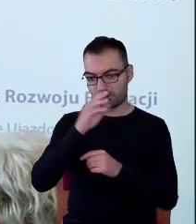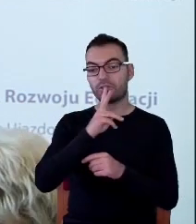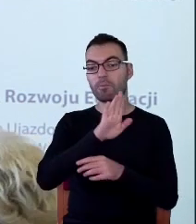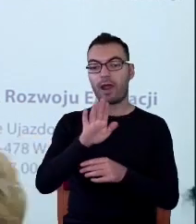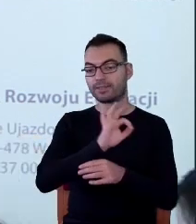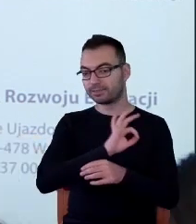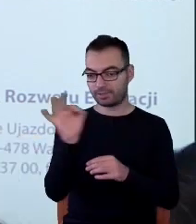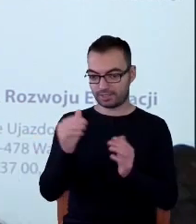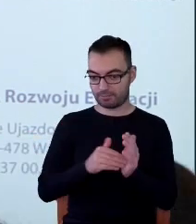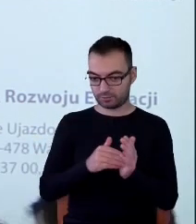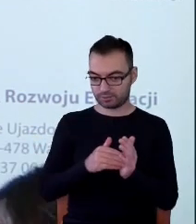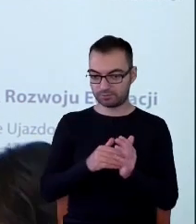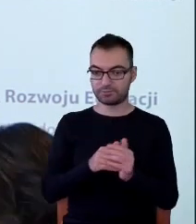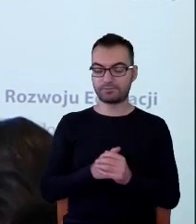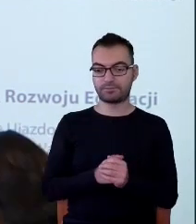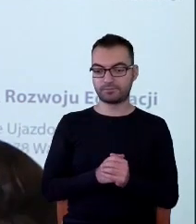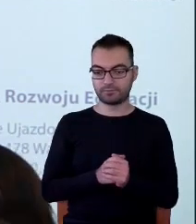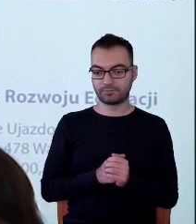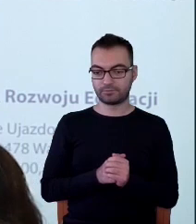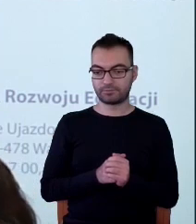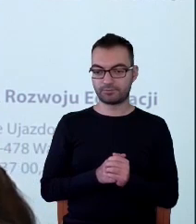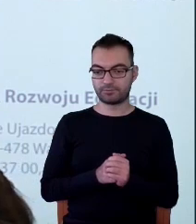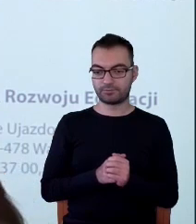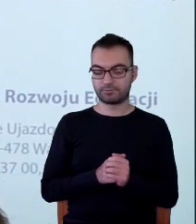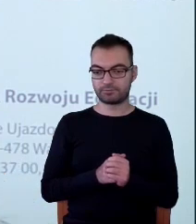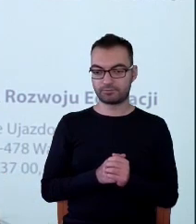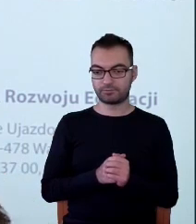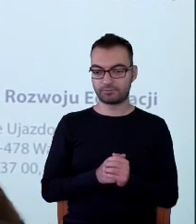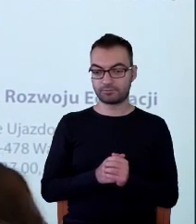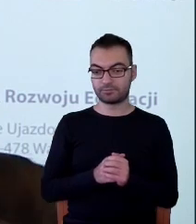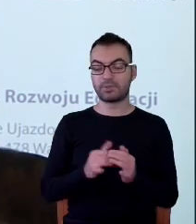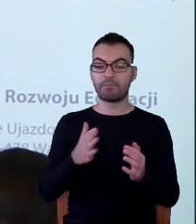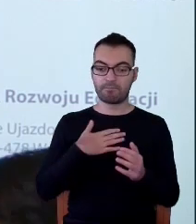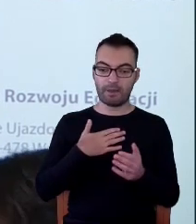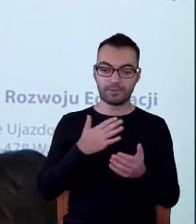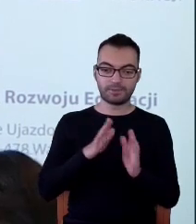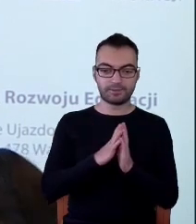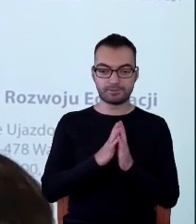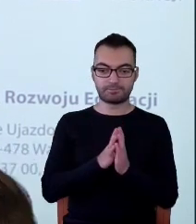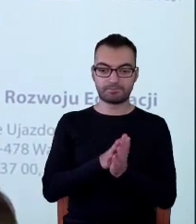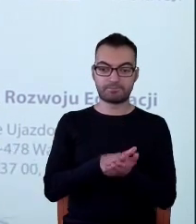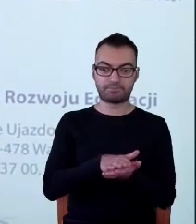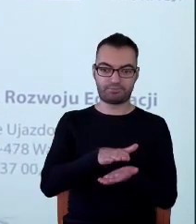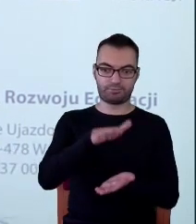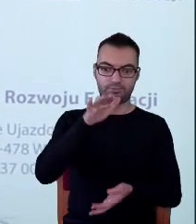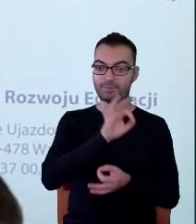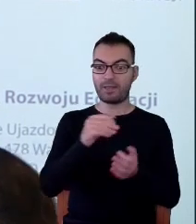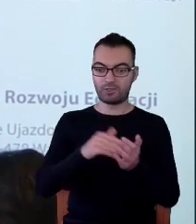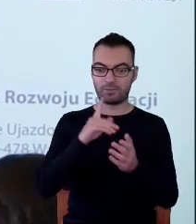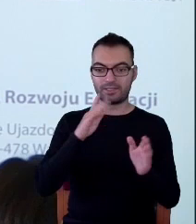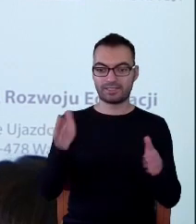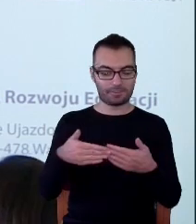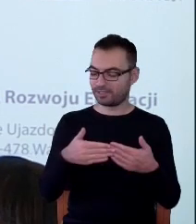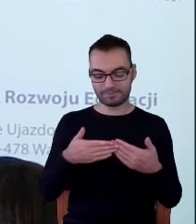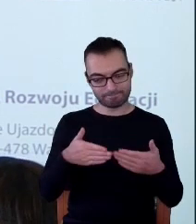specjalnymi potrzebami edukacyjnymi, biorąc pod uwagę fakt, że i katalog tych specjalnych potrzeb edukacyjnych nie jest zamknięty, to ich